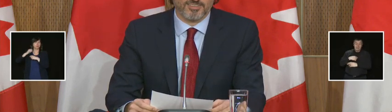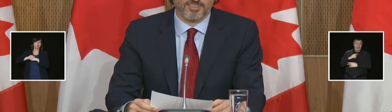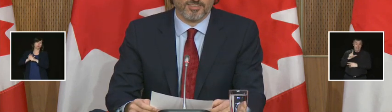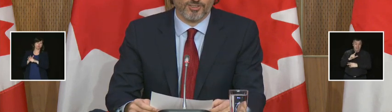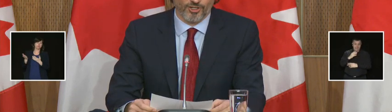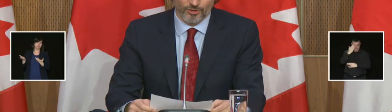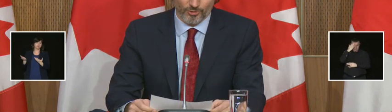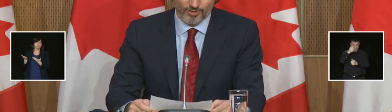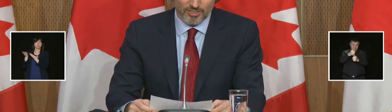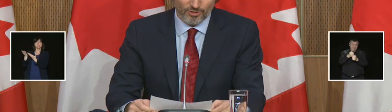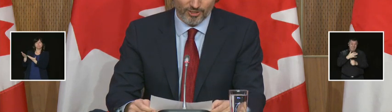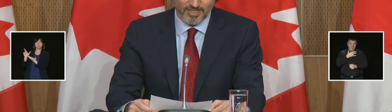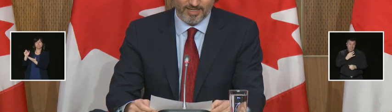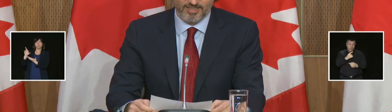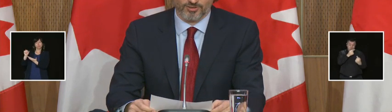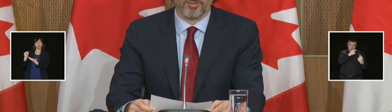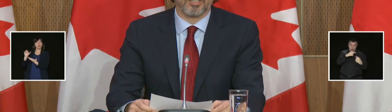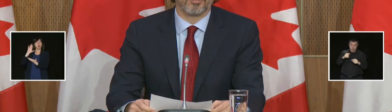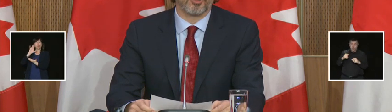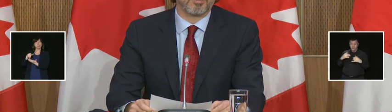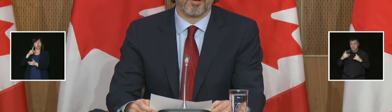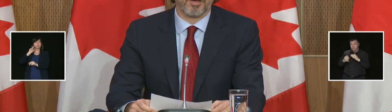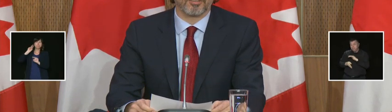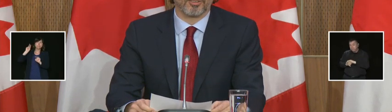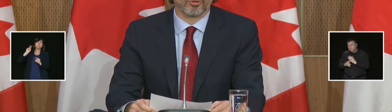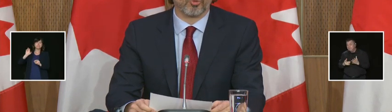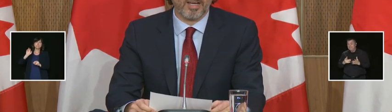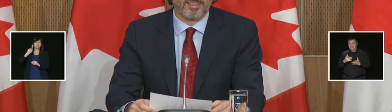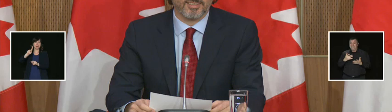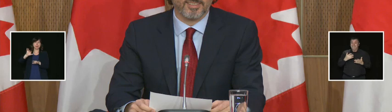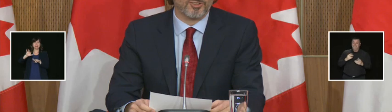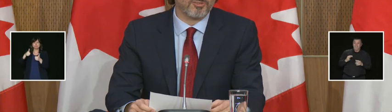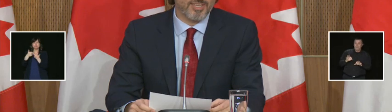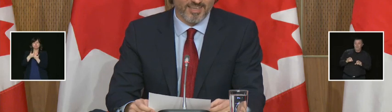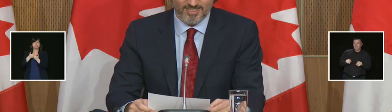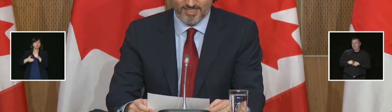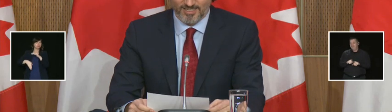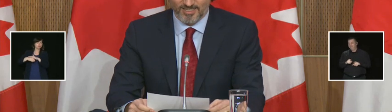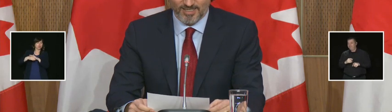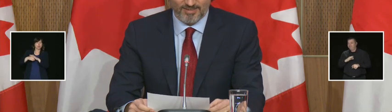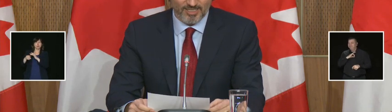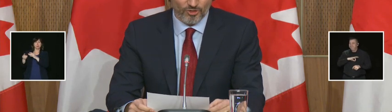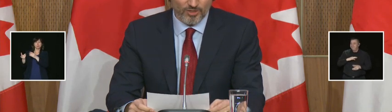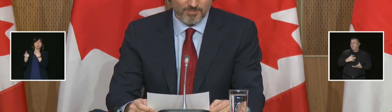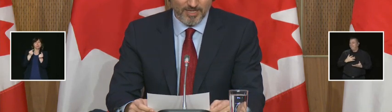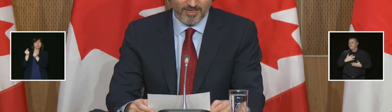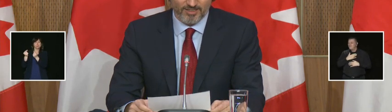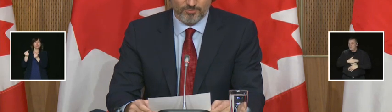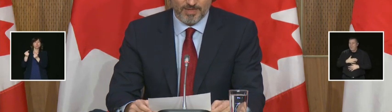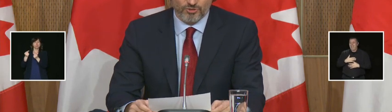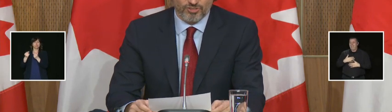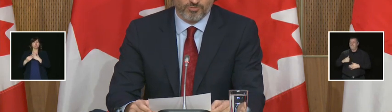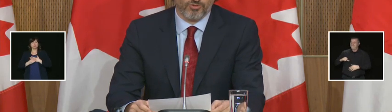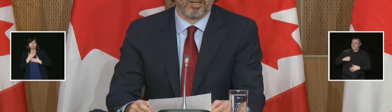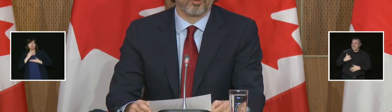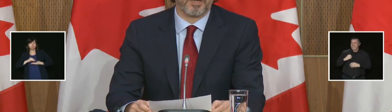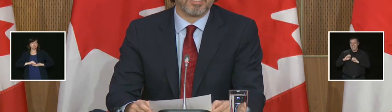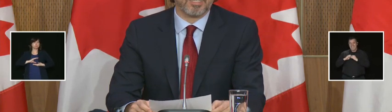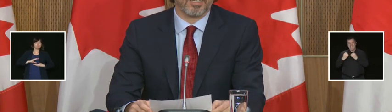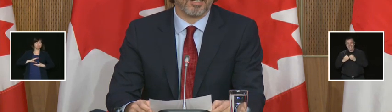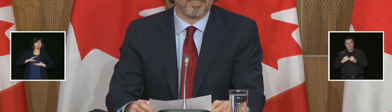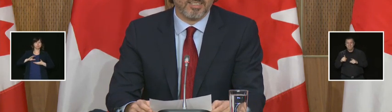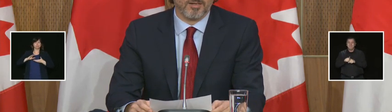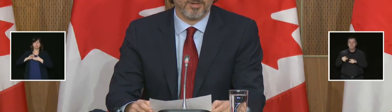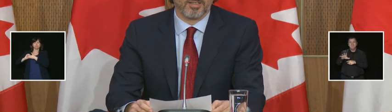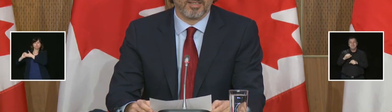que tu as hâte de retourner sur le terrain de vivre des moments de joie et de fierté avec des coéquipières ou même juste de pouvoir vous